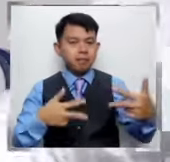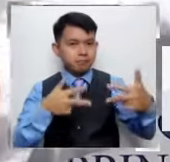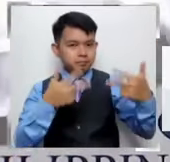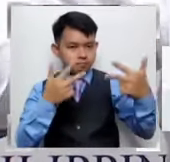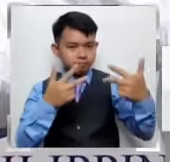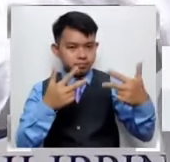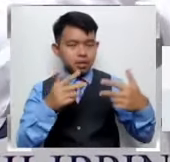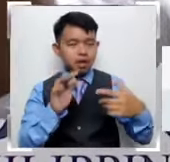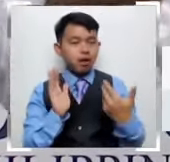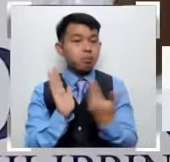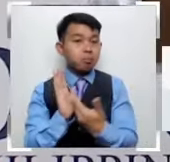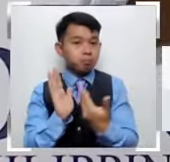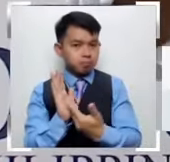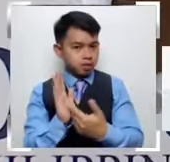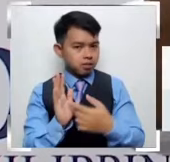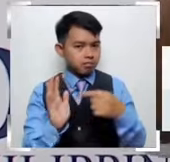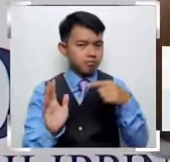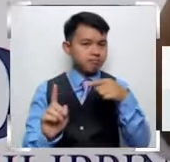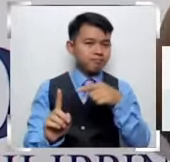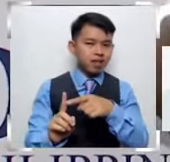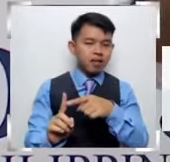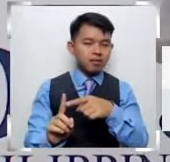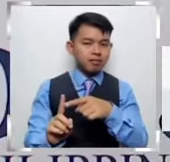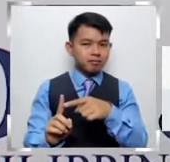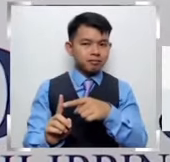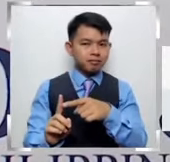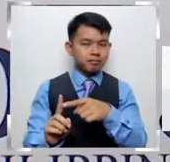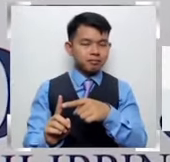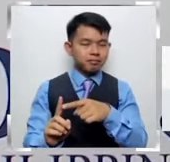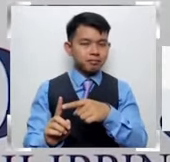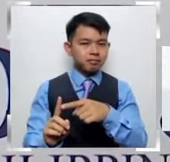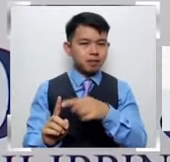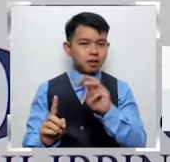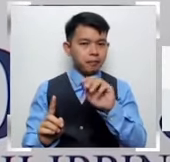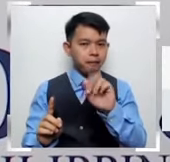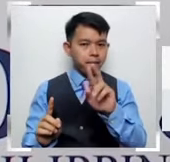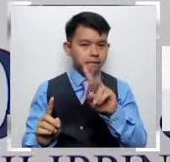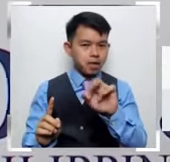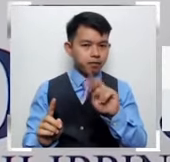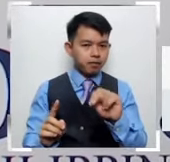Si Marvin yun, siya yung kausap at pinakita sa isang,